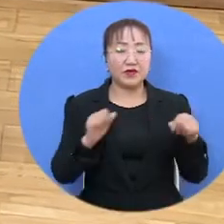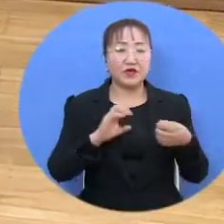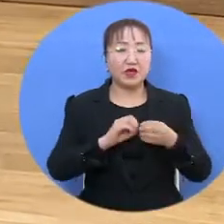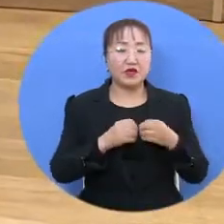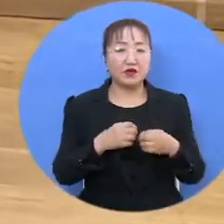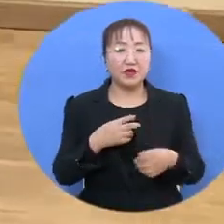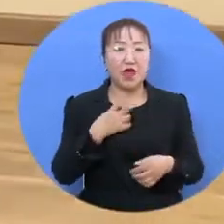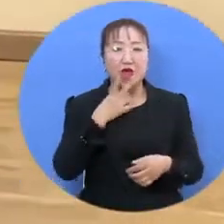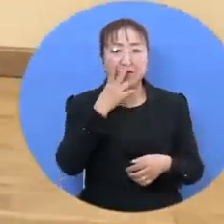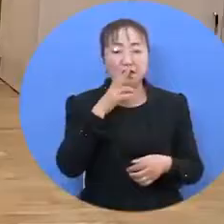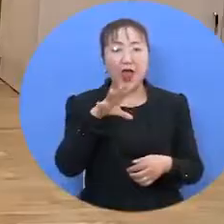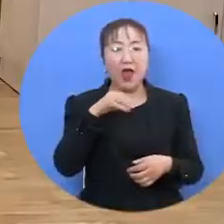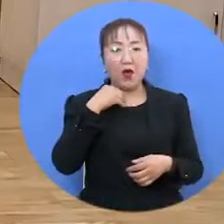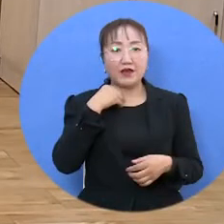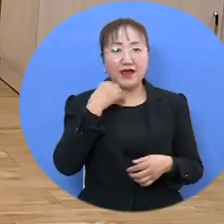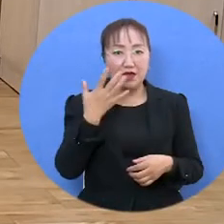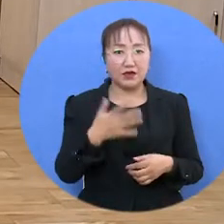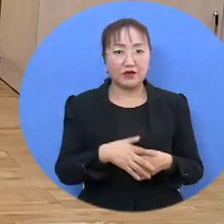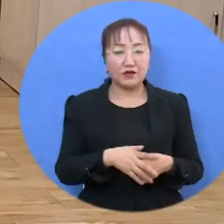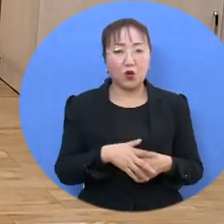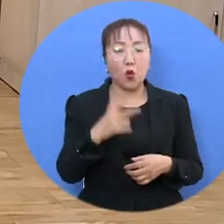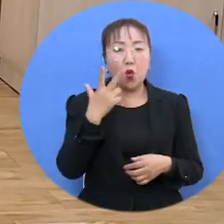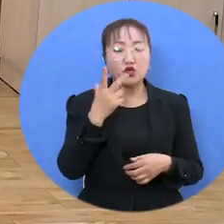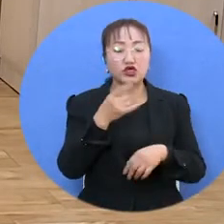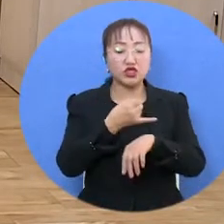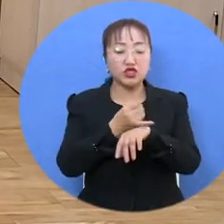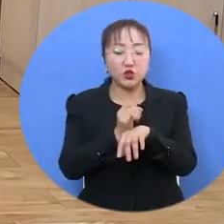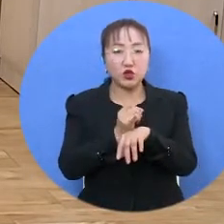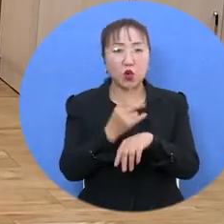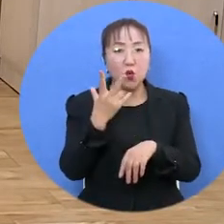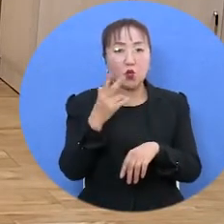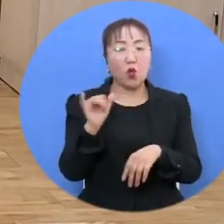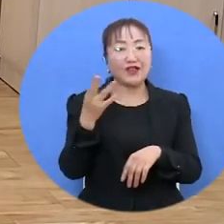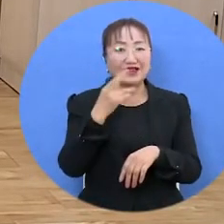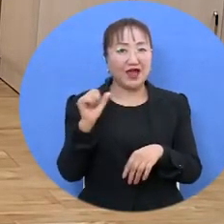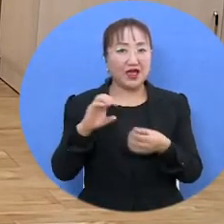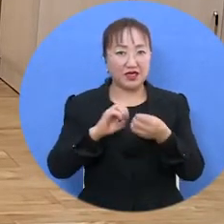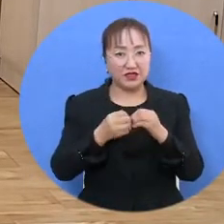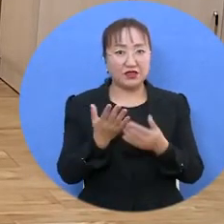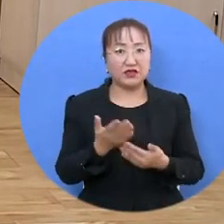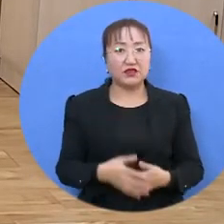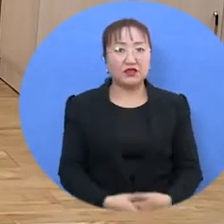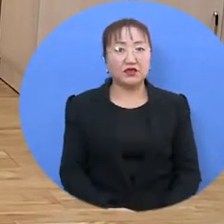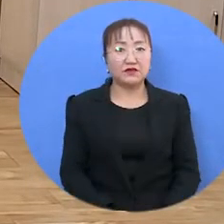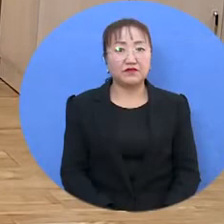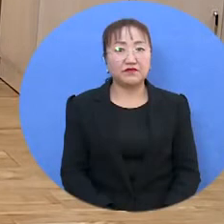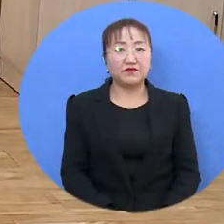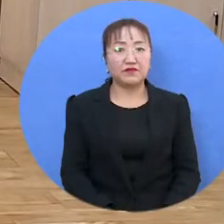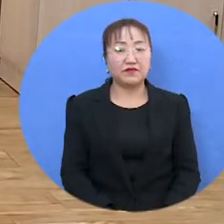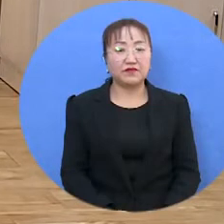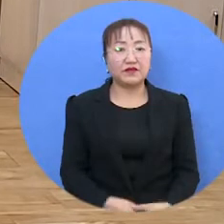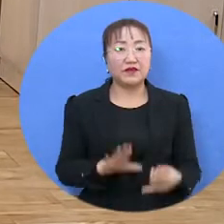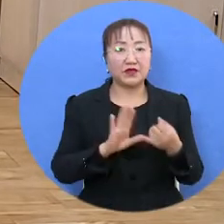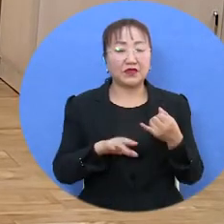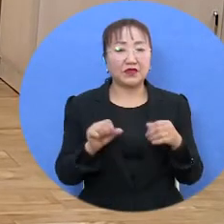30 секундээр 3 удаагийн давтамжтай хийж гүйцэтгэрэй хүүхдүүдээ. За дараагийн засгал тул чивдсэн байна. Бэлтгэх